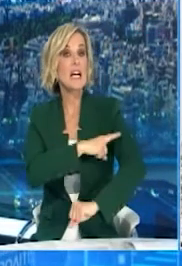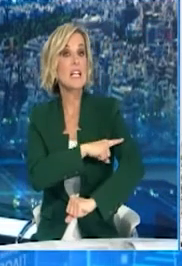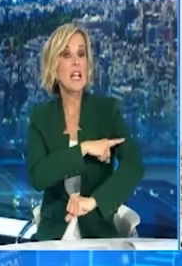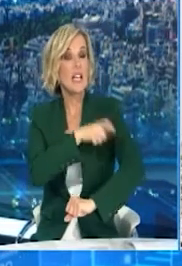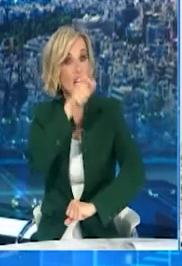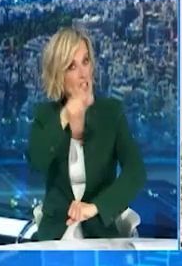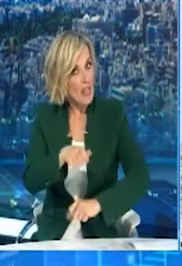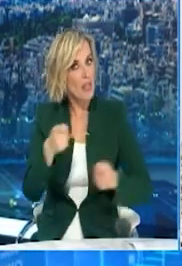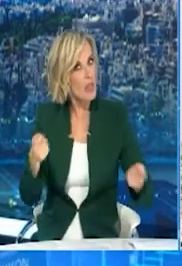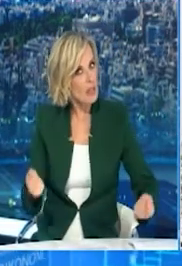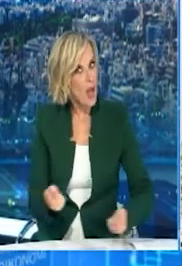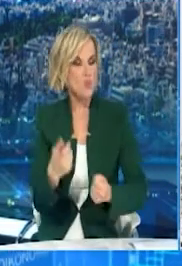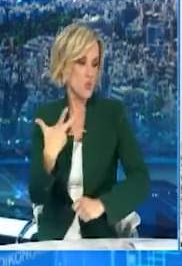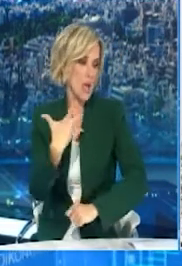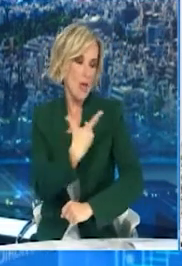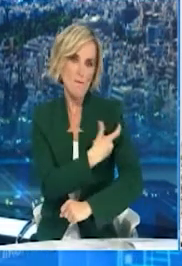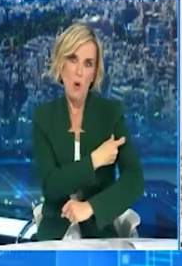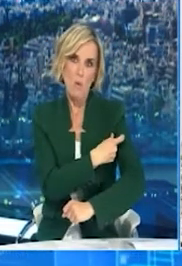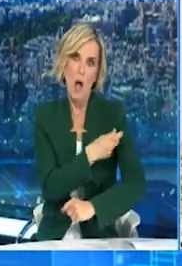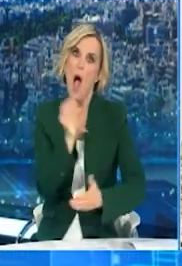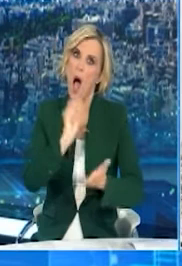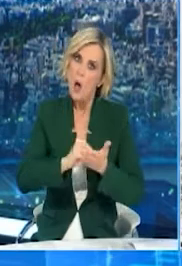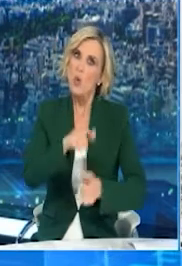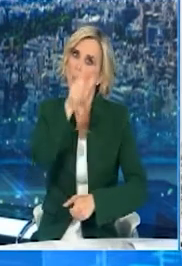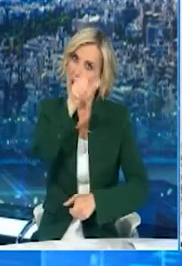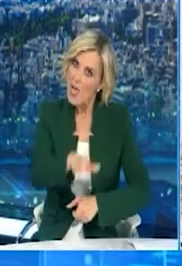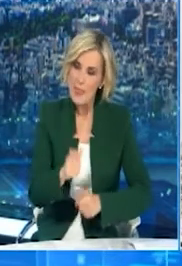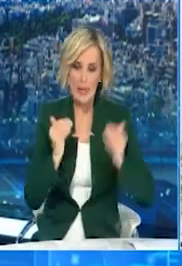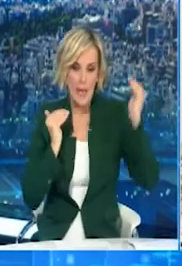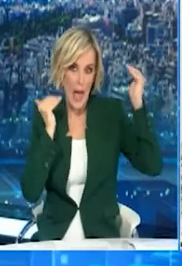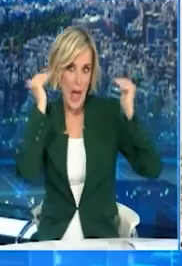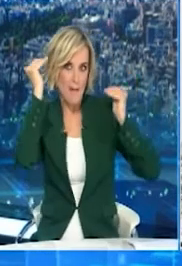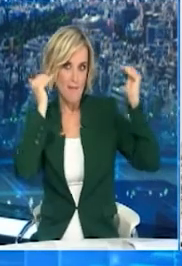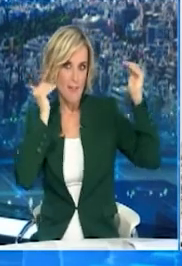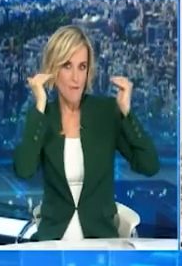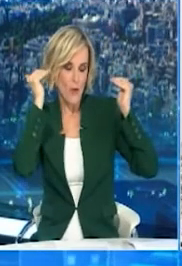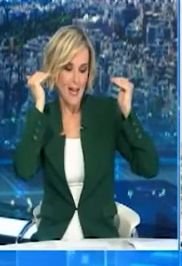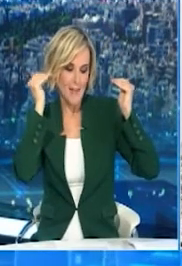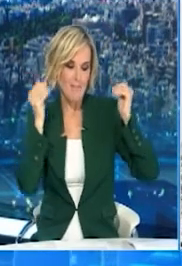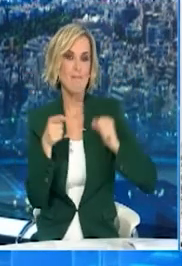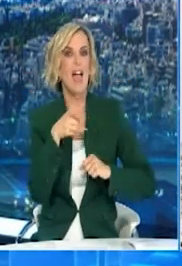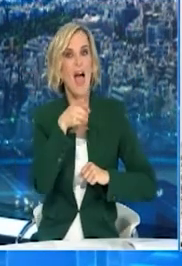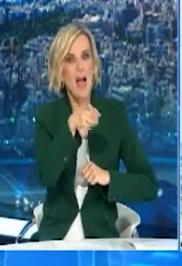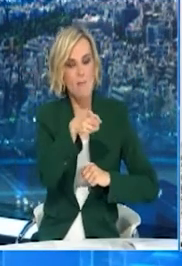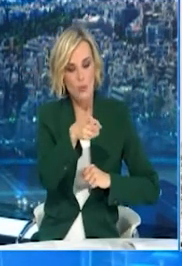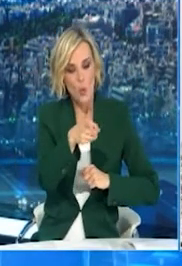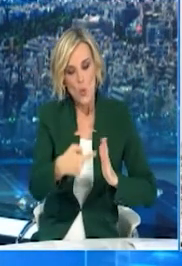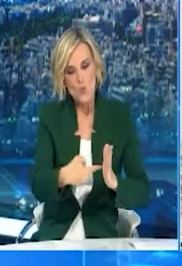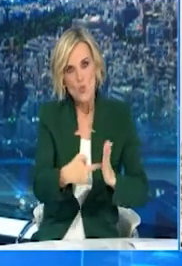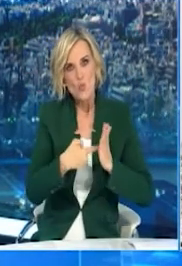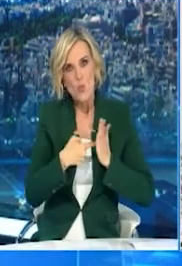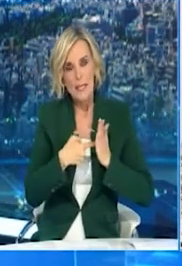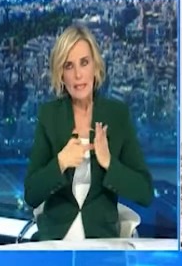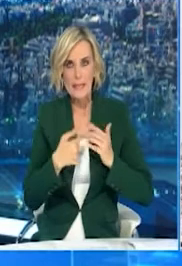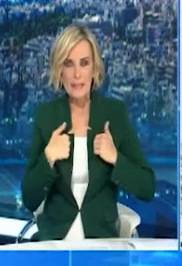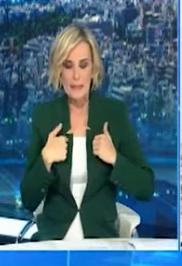μία αυξημένη διστακτικότητα και αυτός ο συνδυασμός οδηγεί αρκετά άτομα,